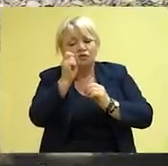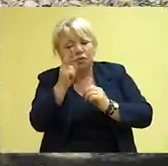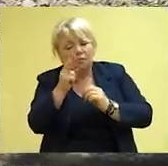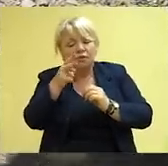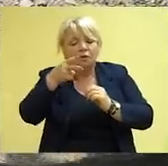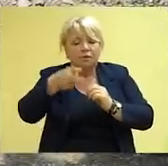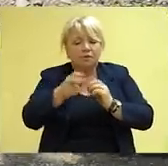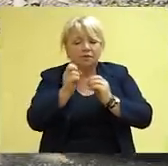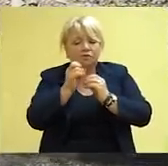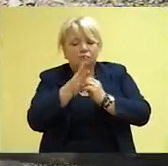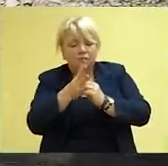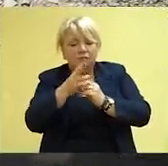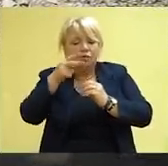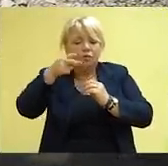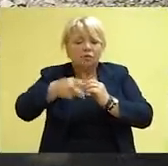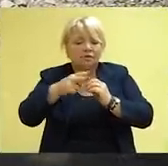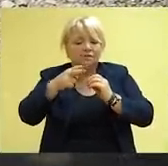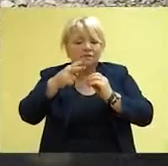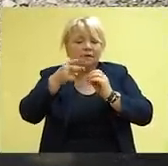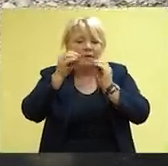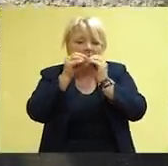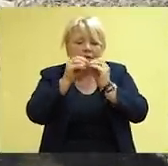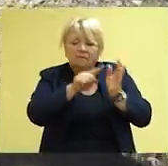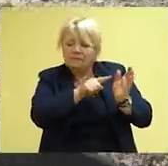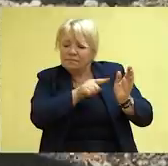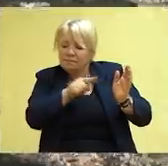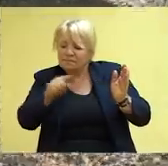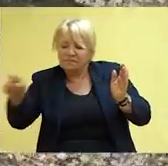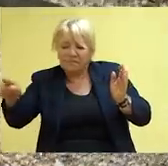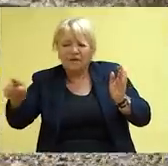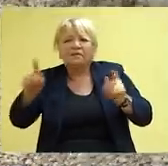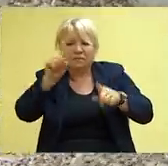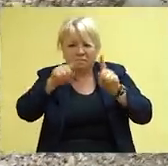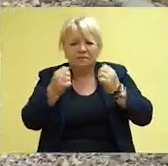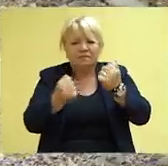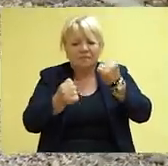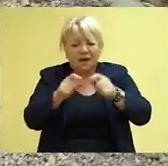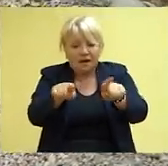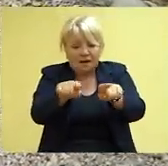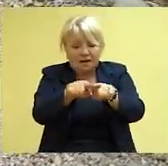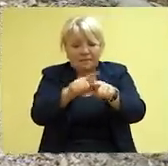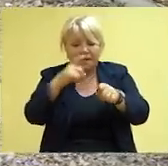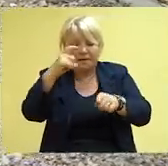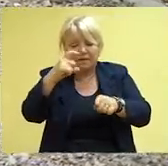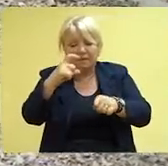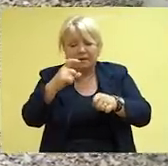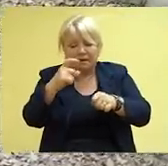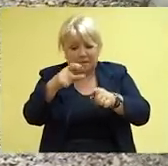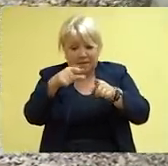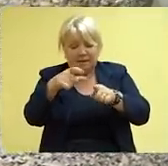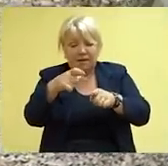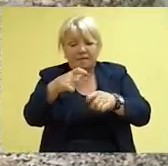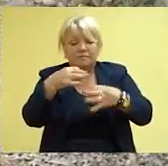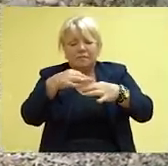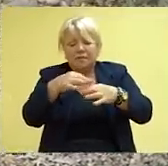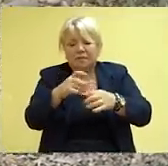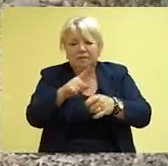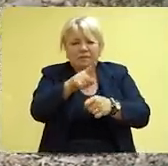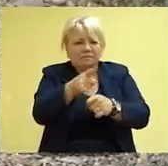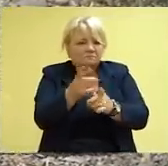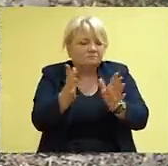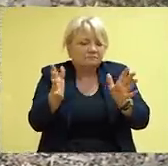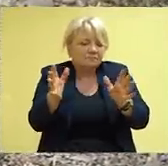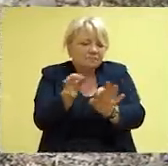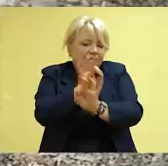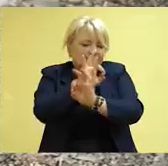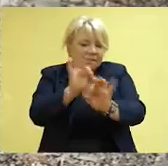2012, 14, 15 და რავი, იტოქში 2010-დან ზევი ტიპები მოძრაობენ იმენა ტაშტებია. რა ის ტაში, შენ დაჯექი